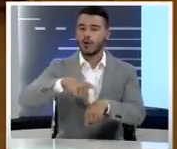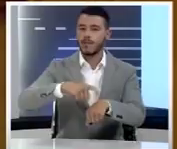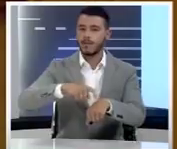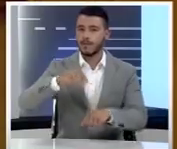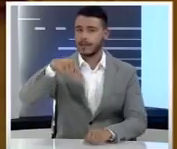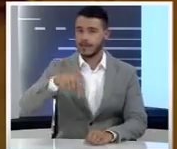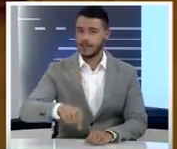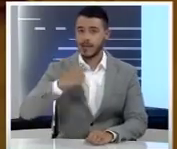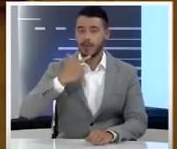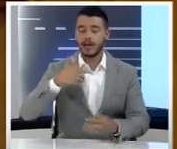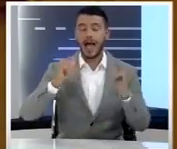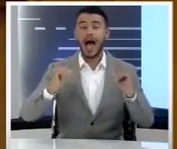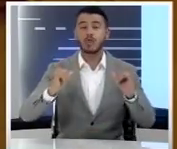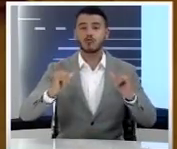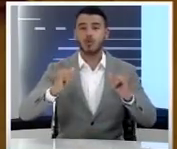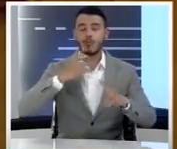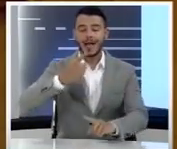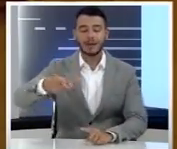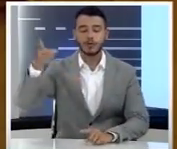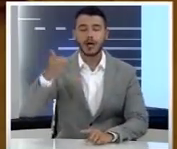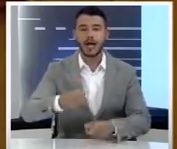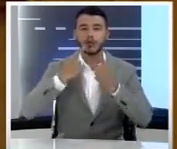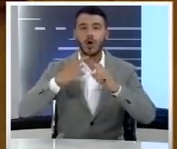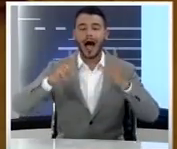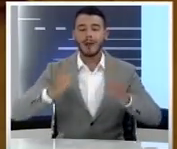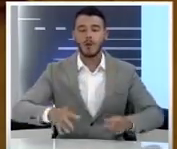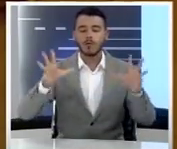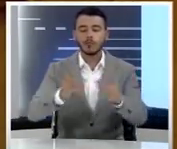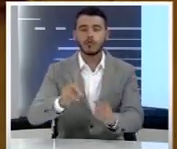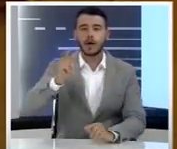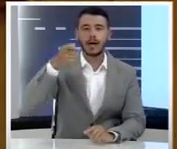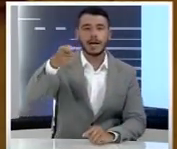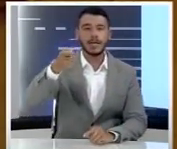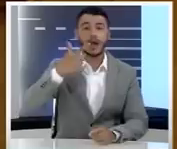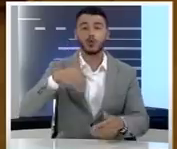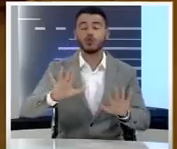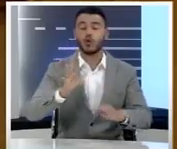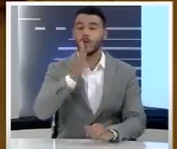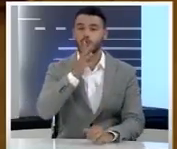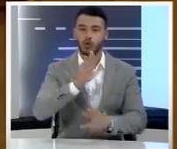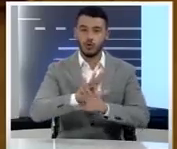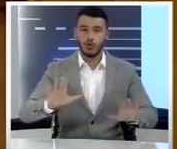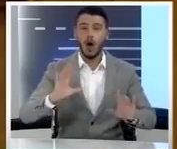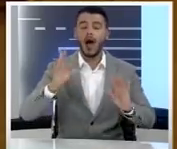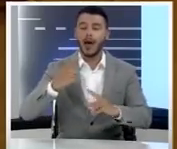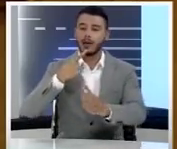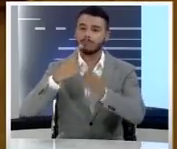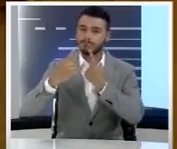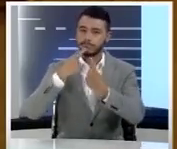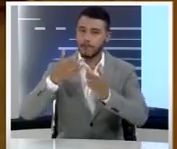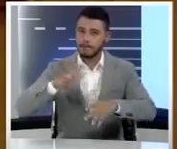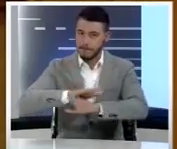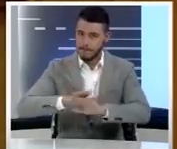ότι η ριζική λύση, λέει, και με κούρεμα του χρέους, μπορεί να υπάρξει μόνος μία πανευρωπαϊκή λύση. Αλλά πετύχαμε μία λειτουργική λύση, η οποία μας